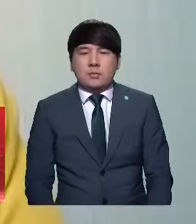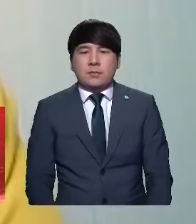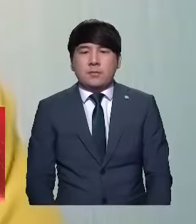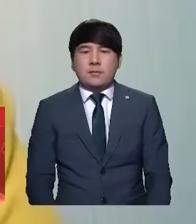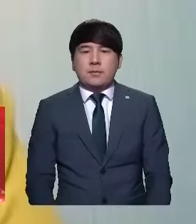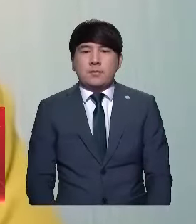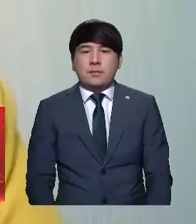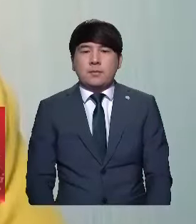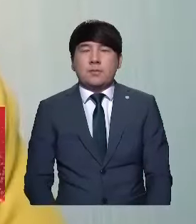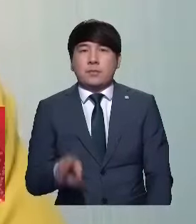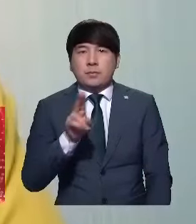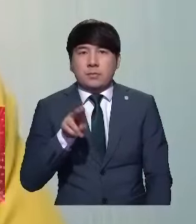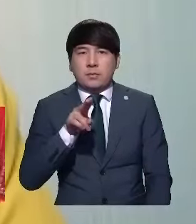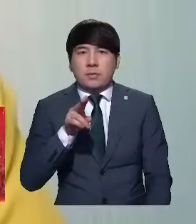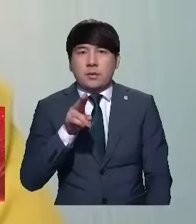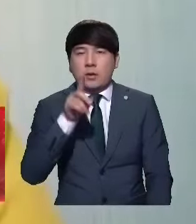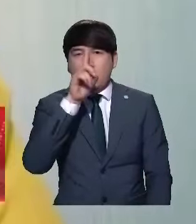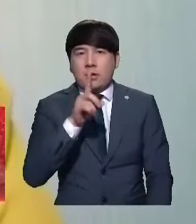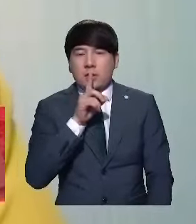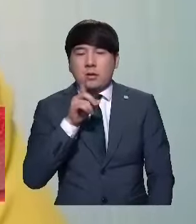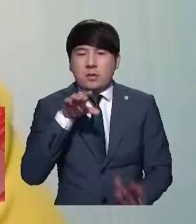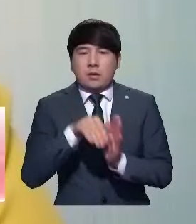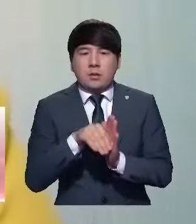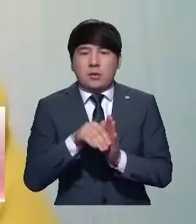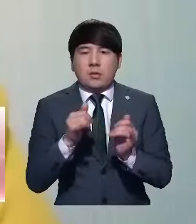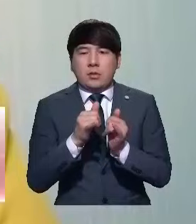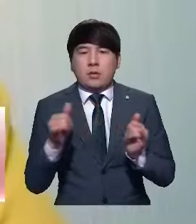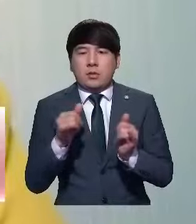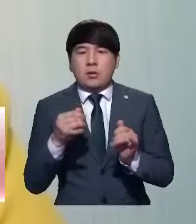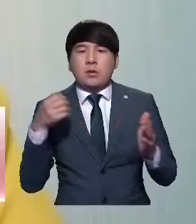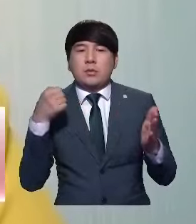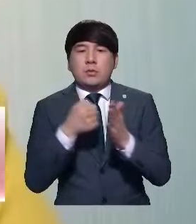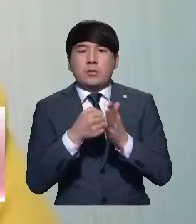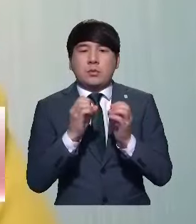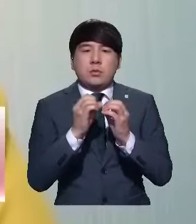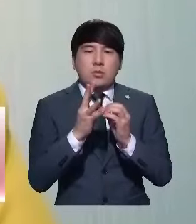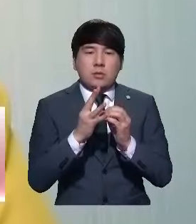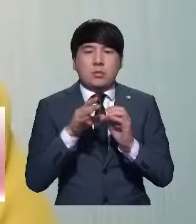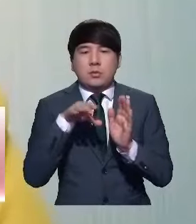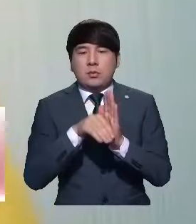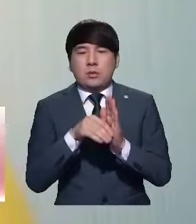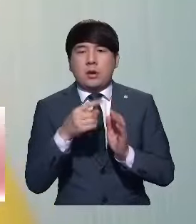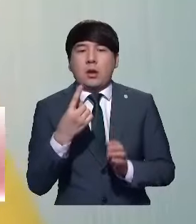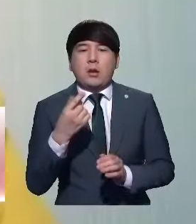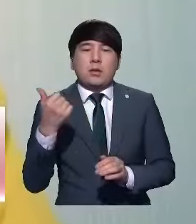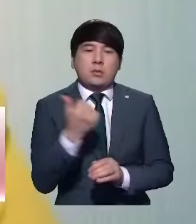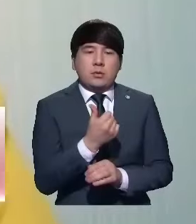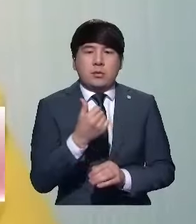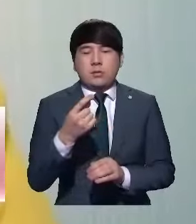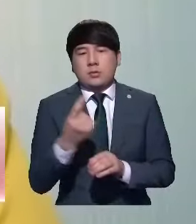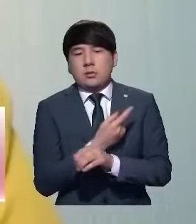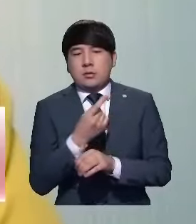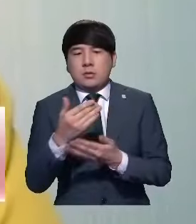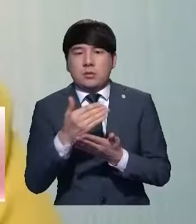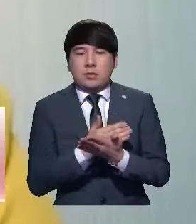В декабре вот количество рейсов Алматы и Доха, они увеличились до 14 раз в неделю. До этого было 7 раз в